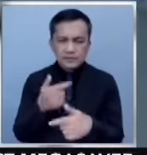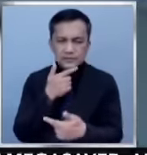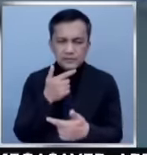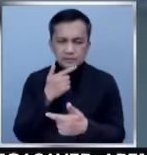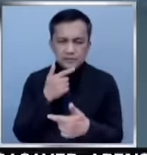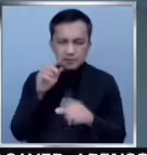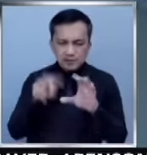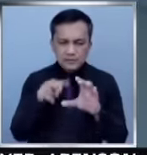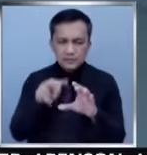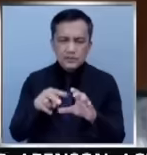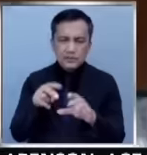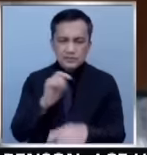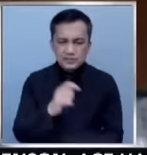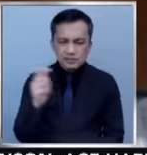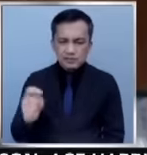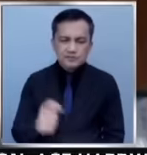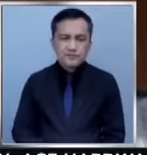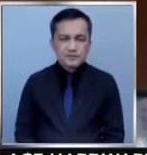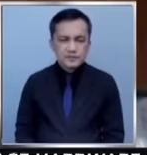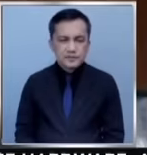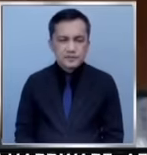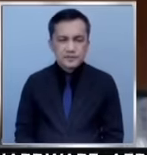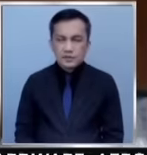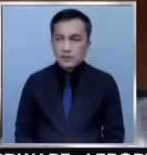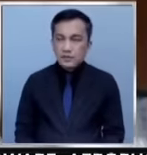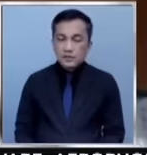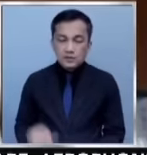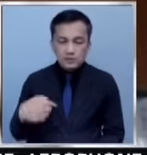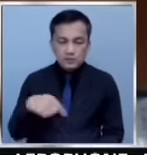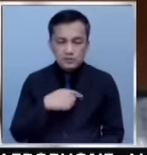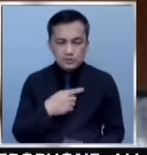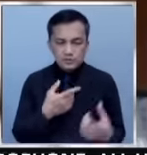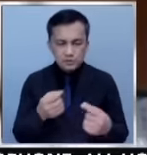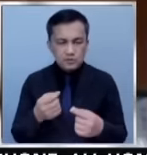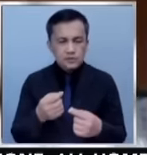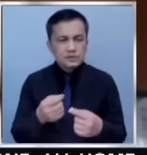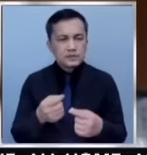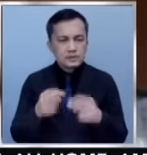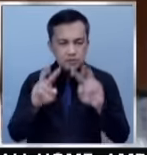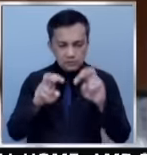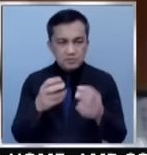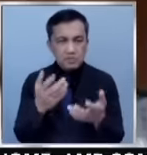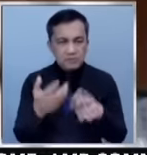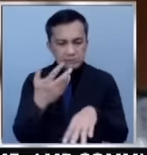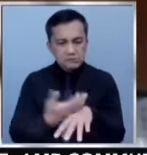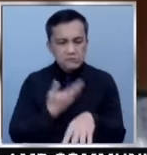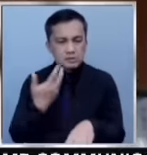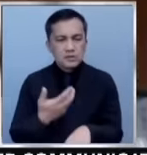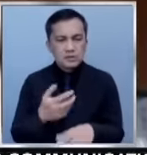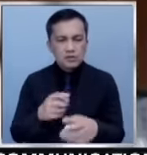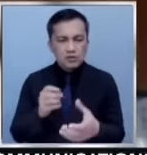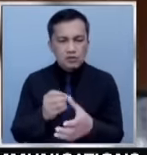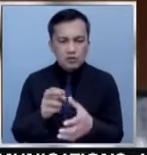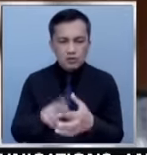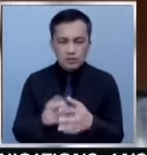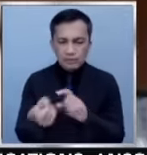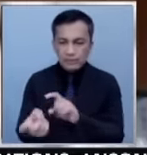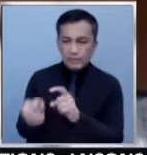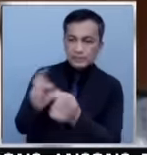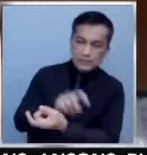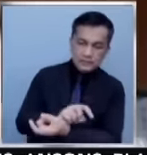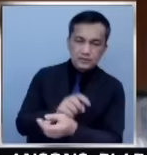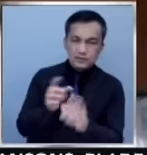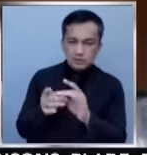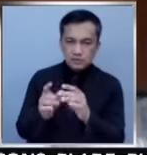TikTok. We conduct an in-depth investigation kasi baka prank ito or baka baliktad yung istorya. Baka siya yung